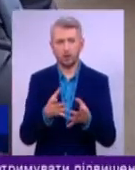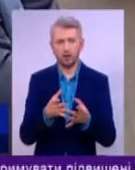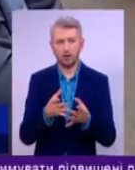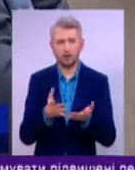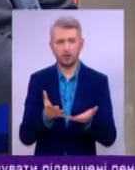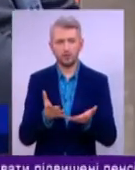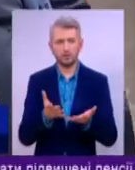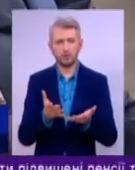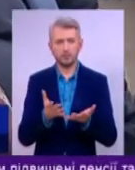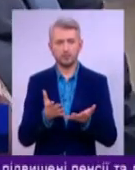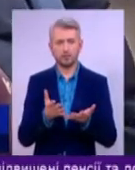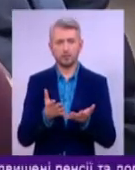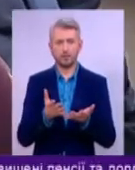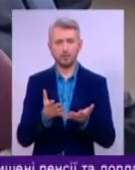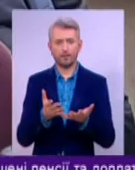обеспечити